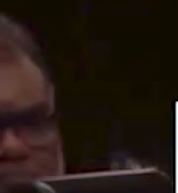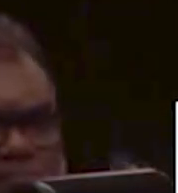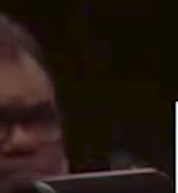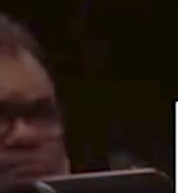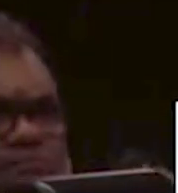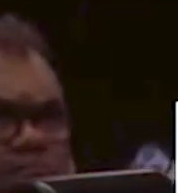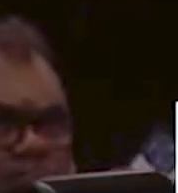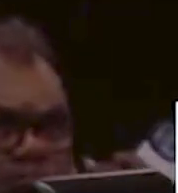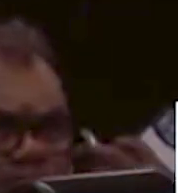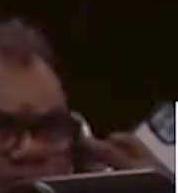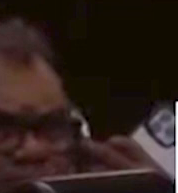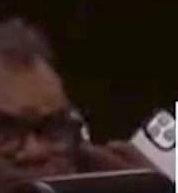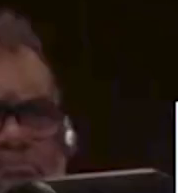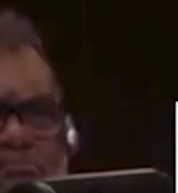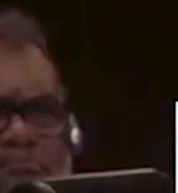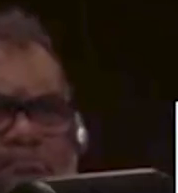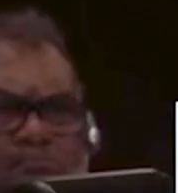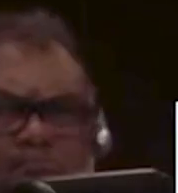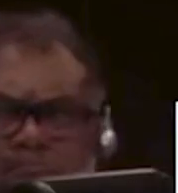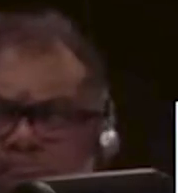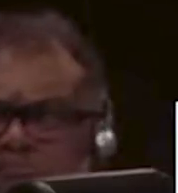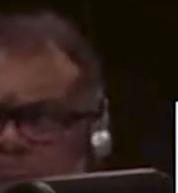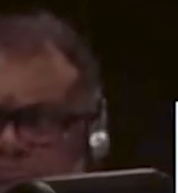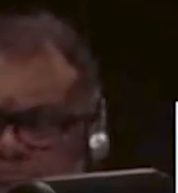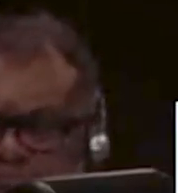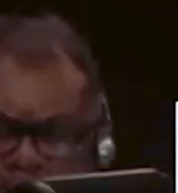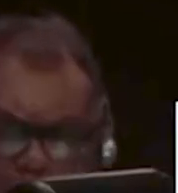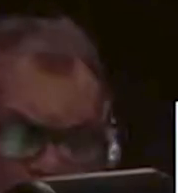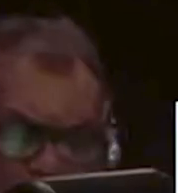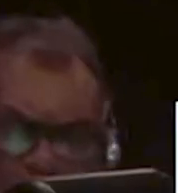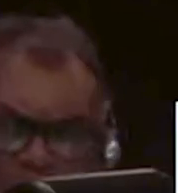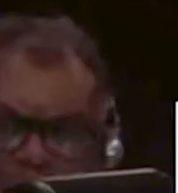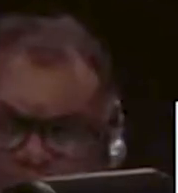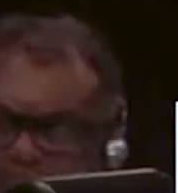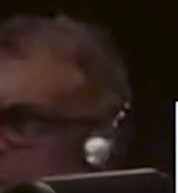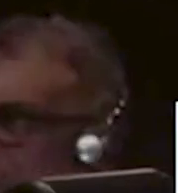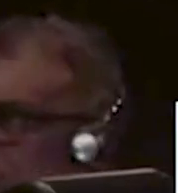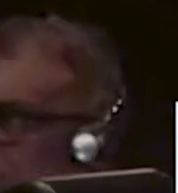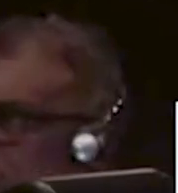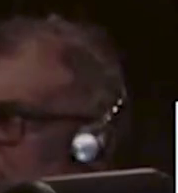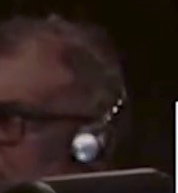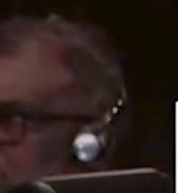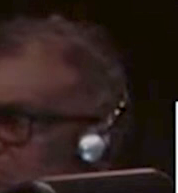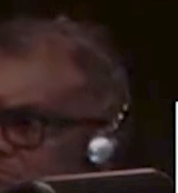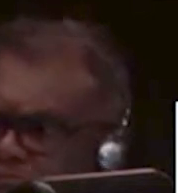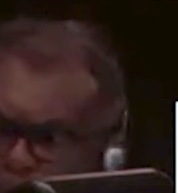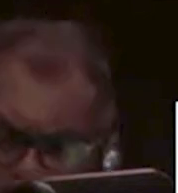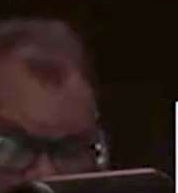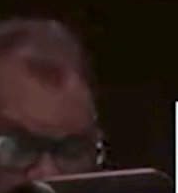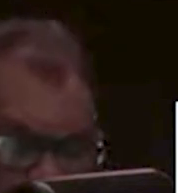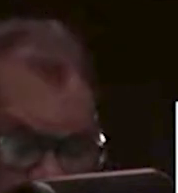කතාව තුලින් එක ප්‍රයෝජනයක් සිද්ධ වෙනවා මේ ලිබරල් ප්‍රජාතන්ත්‍රවාදයේ සීමාවන් තේරුම් ගන්න ඔහු අපිට